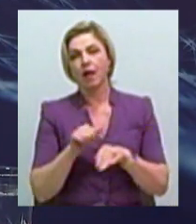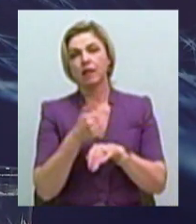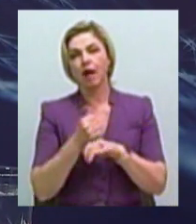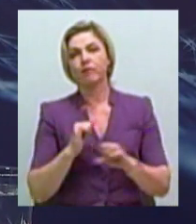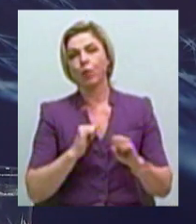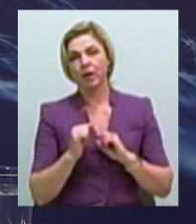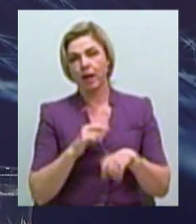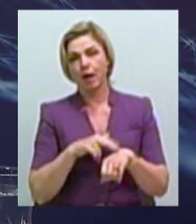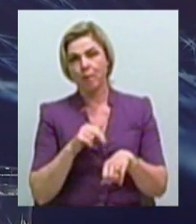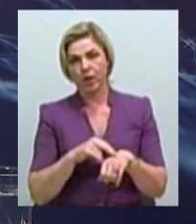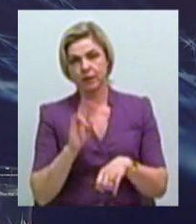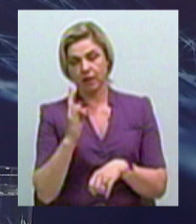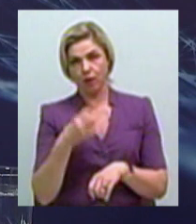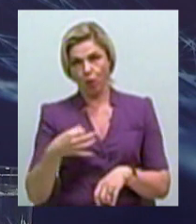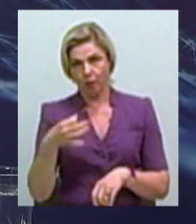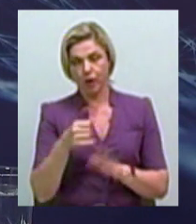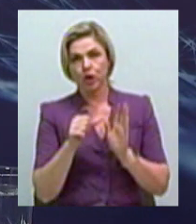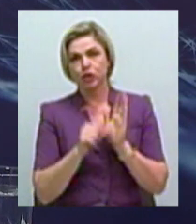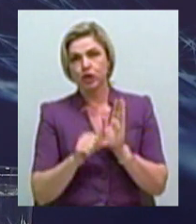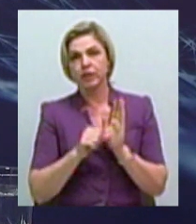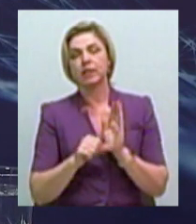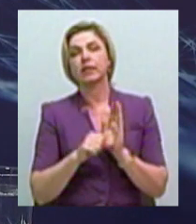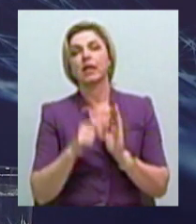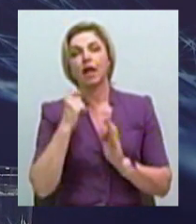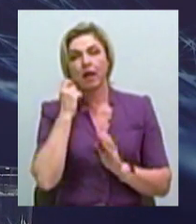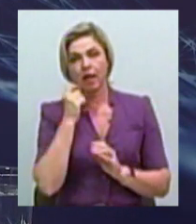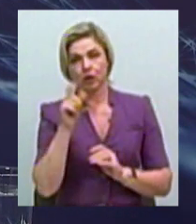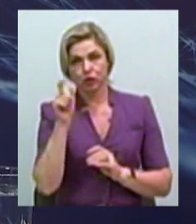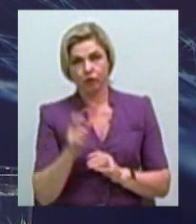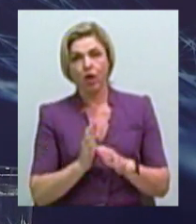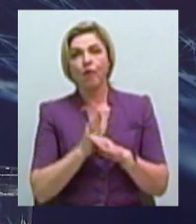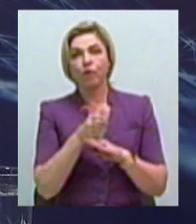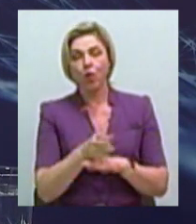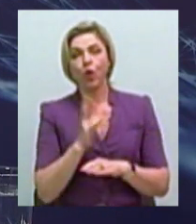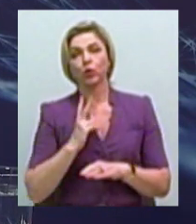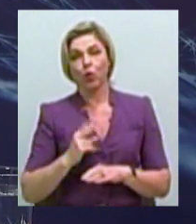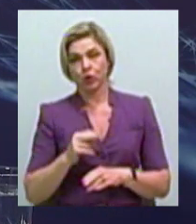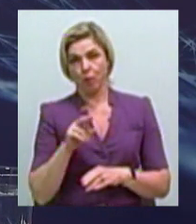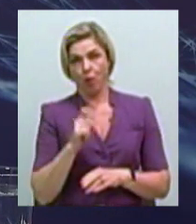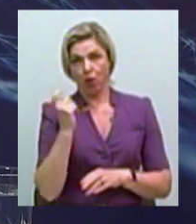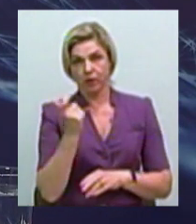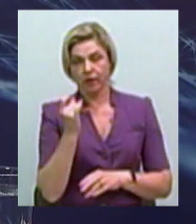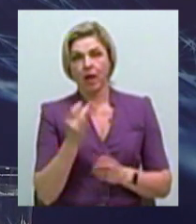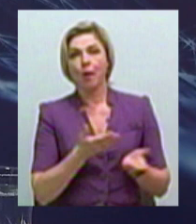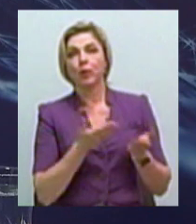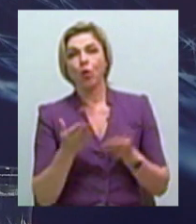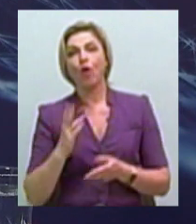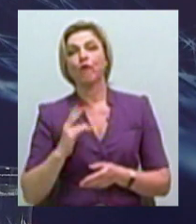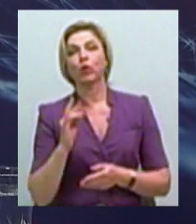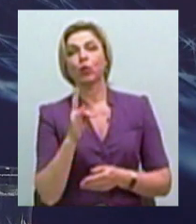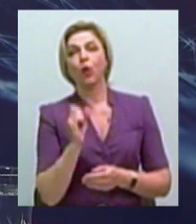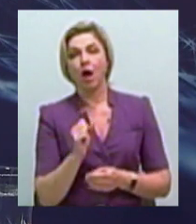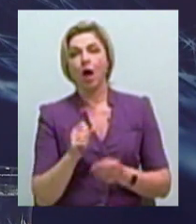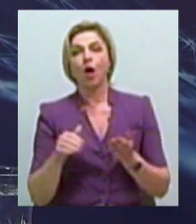поліції у Миколаївській області, 60-річний чоловік прийшов допомогти доньці по господарству та запросив онука долучитись